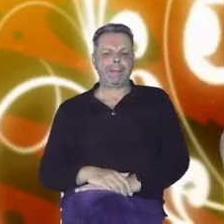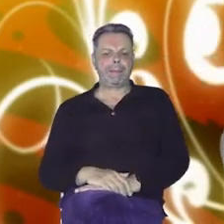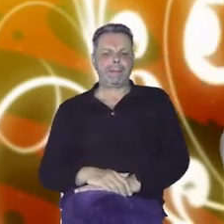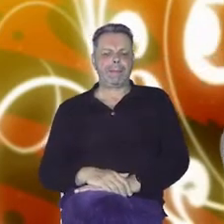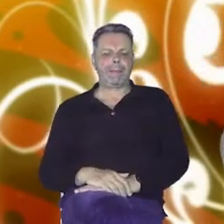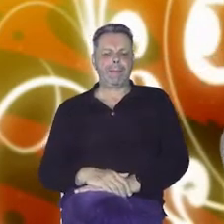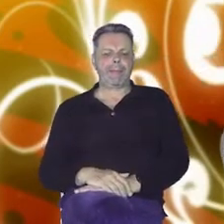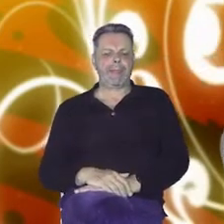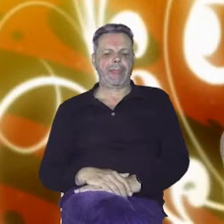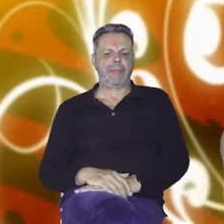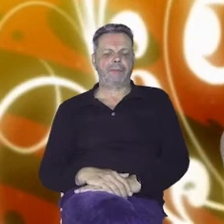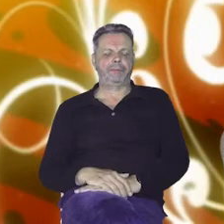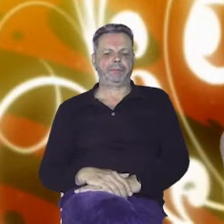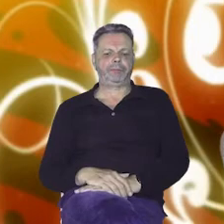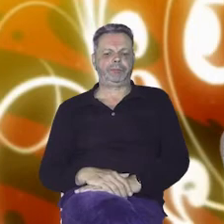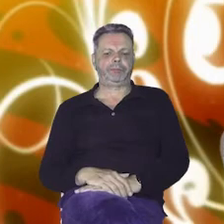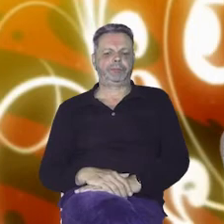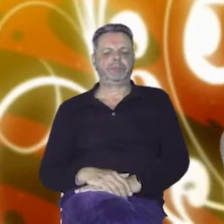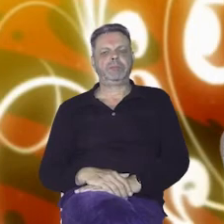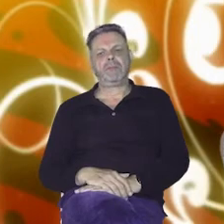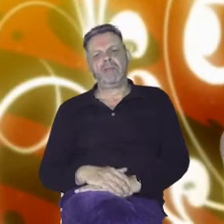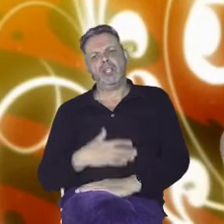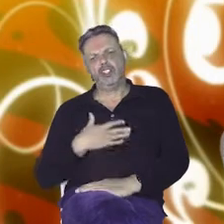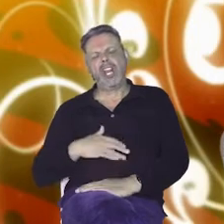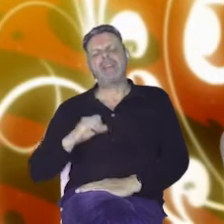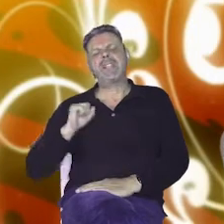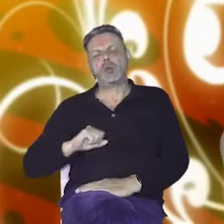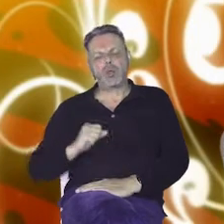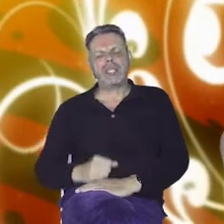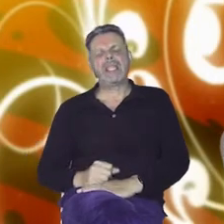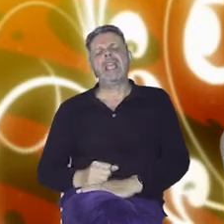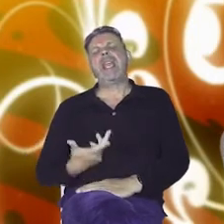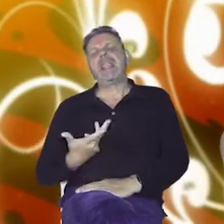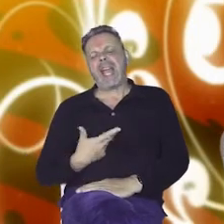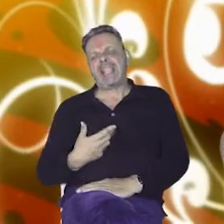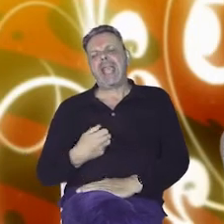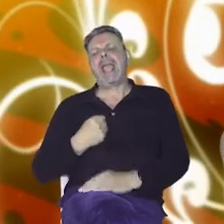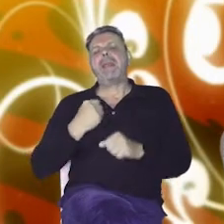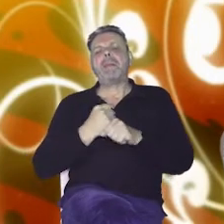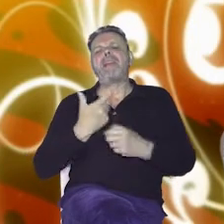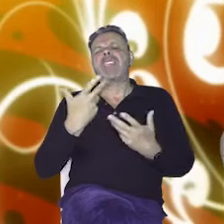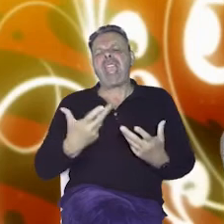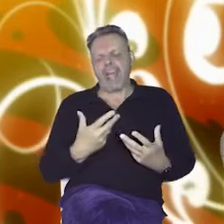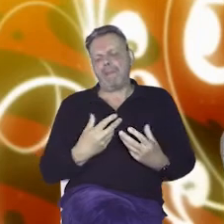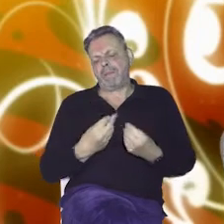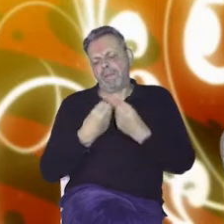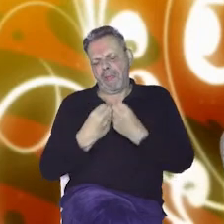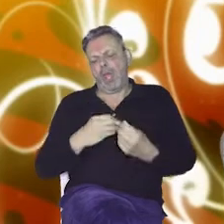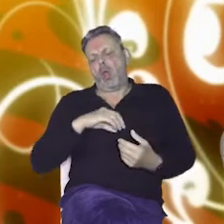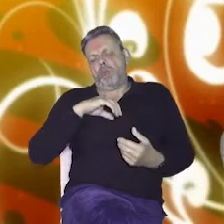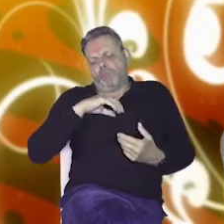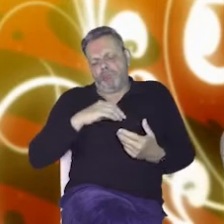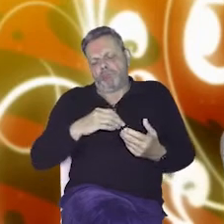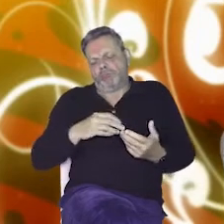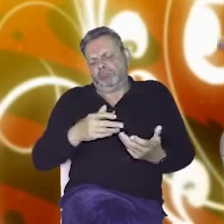je moja da se trudim da se humani postupak prema nemoćnima i bolesnima poboljša u bilo